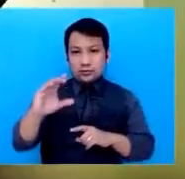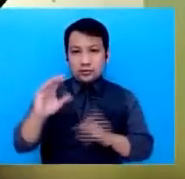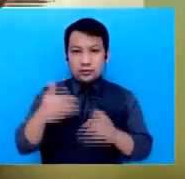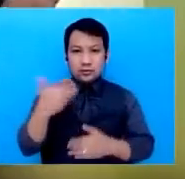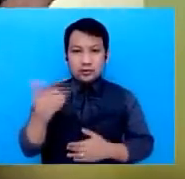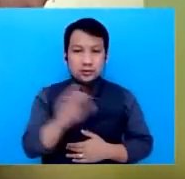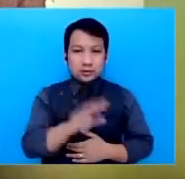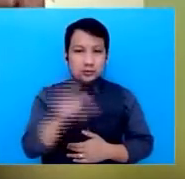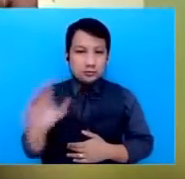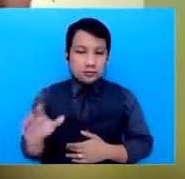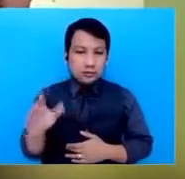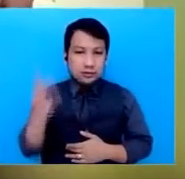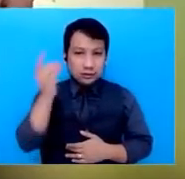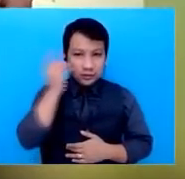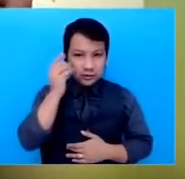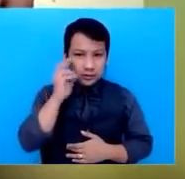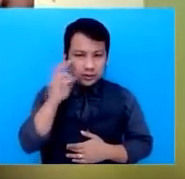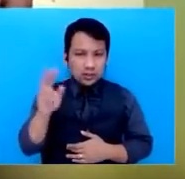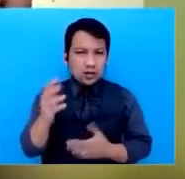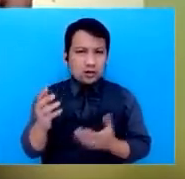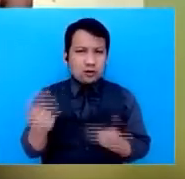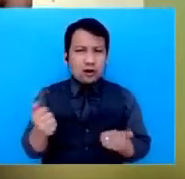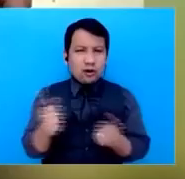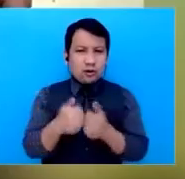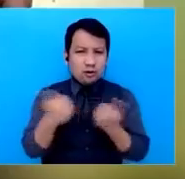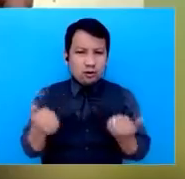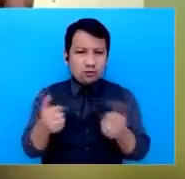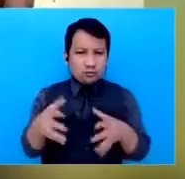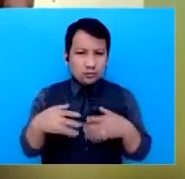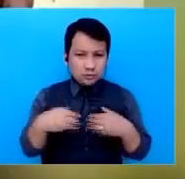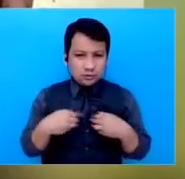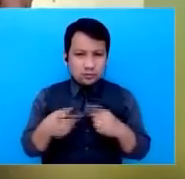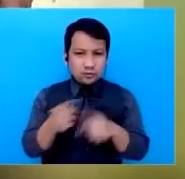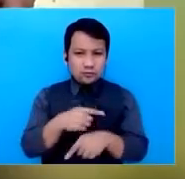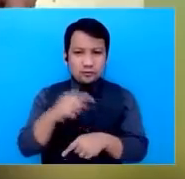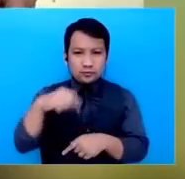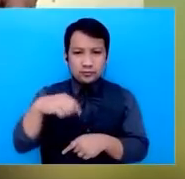balitang yan, si Dale De Vera. Dale, kamusta ang pagtanggap ng mga taga-QC?